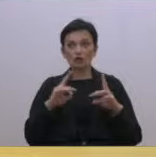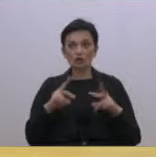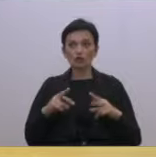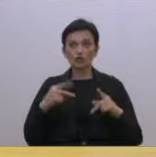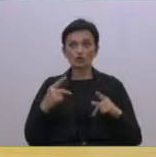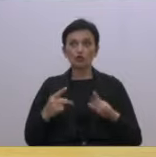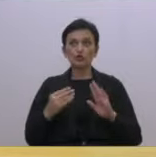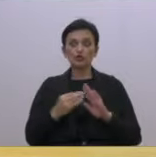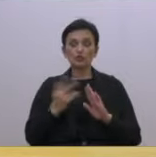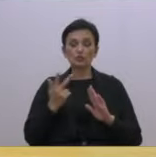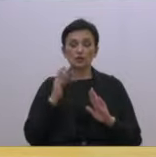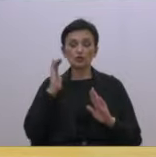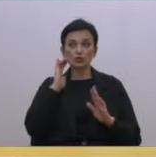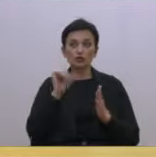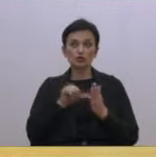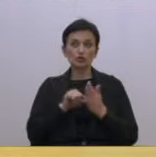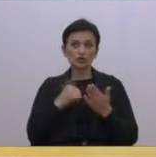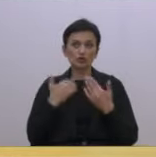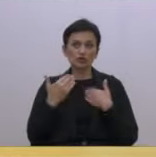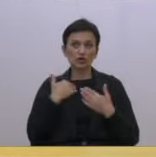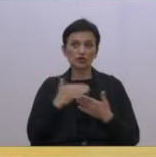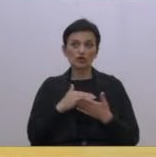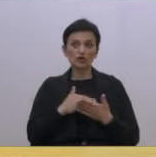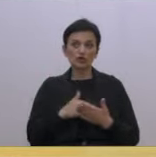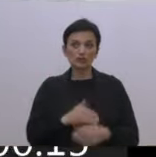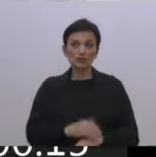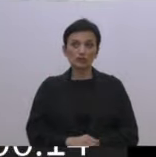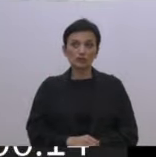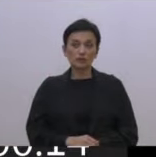ცვლილება მესამე მოსმენით, ხო, ჩართოთ კენჭისყრის რეჟიმი.